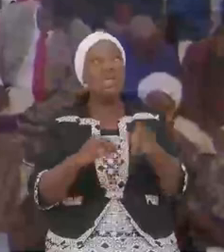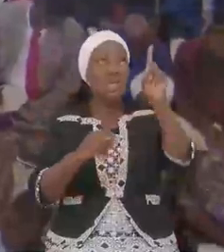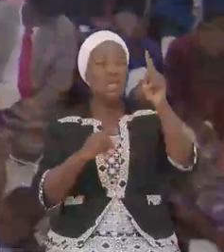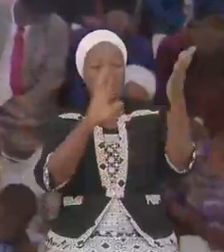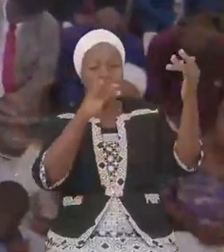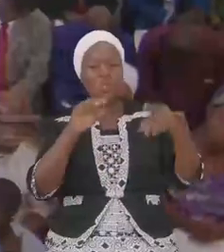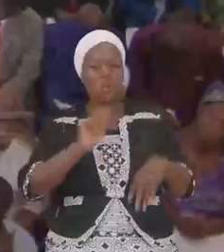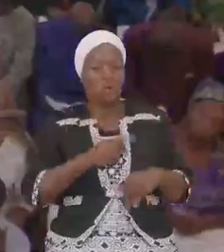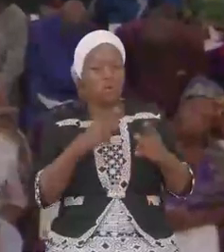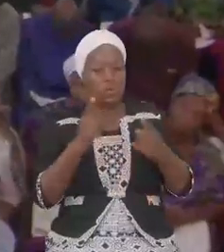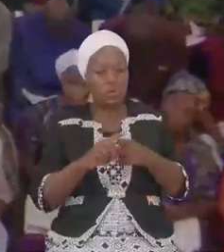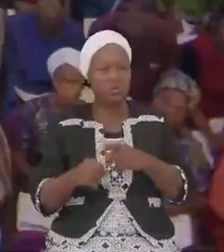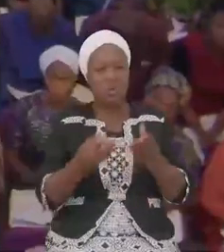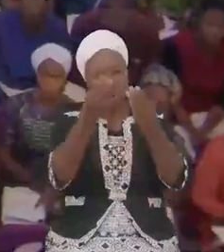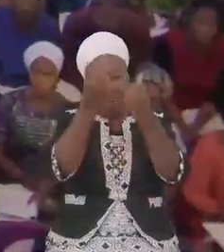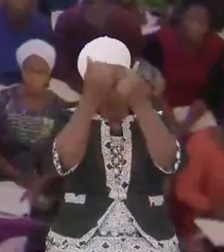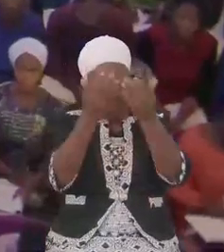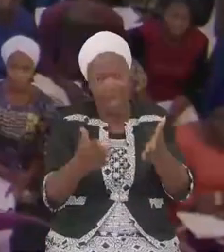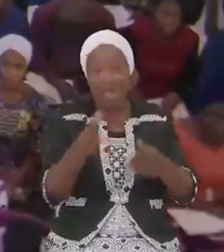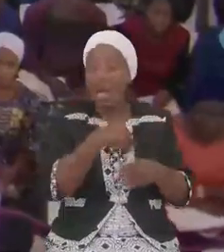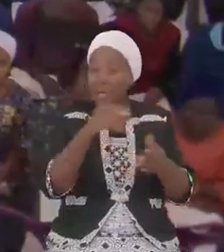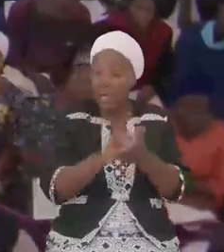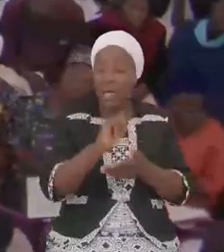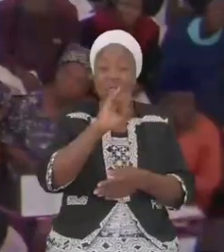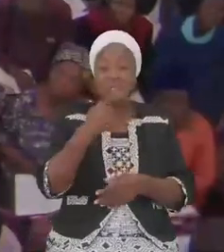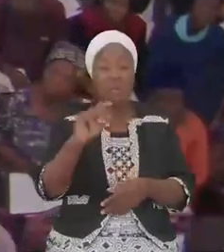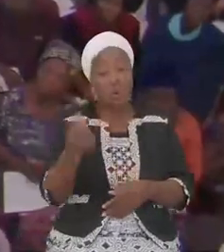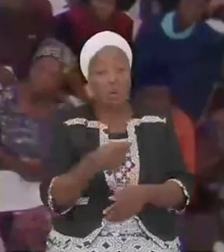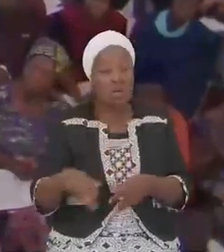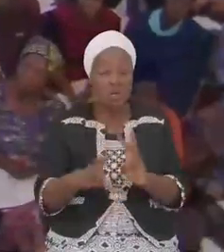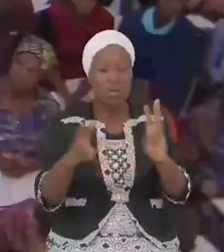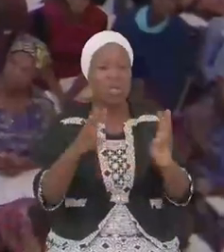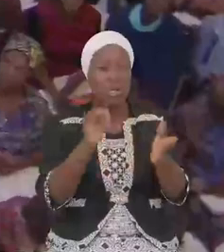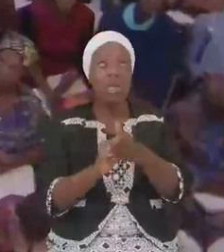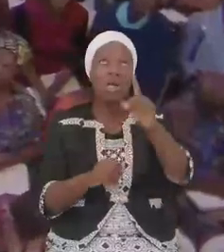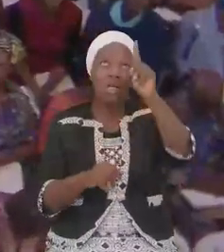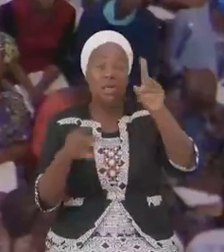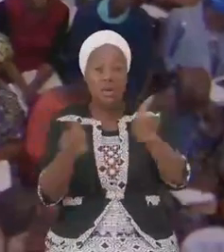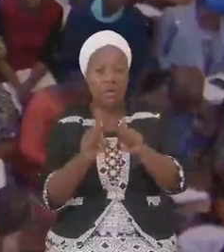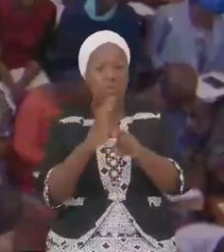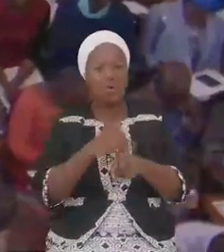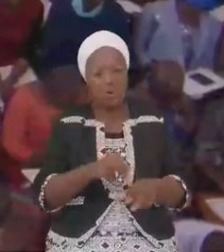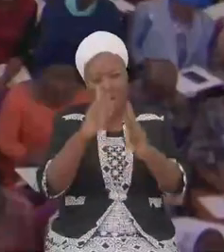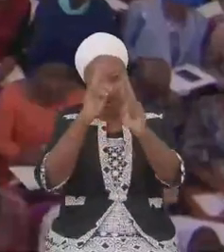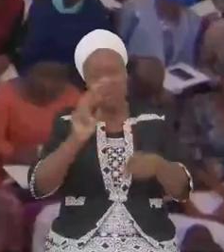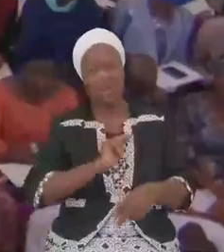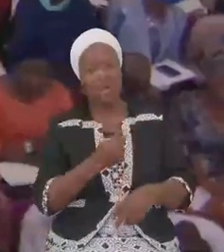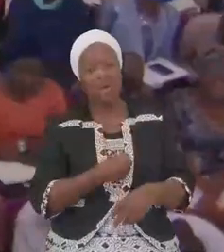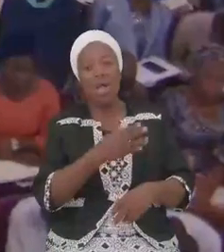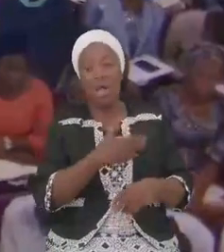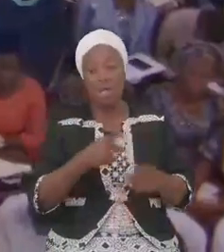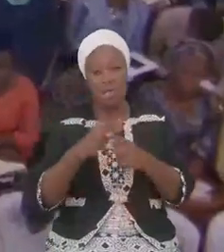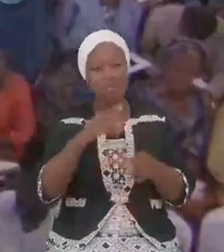les termes de cette alliance. C'est la seule manière, le seul moyen que Dieu aussi va se soucier de nous